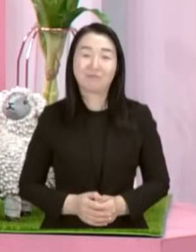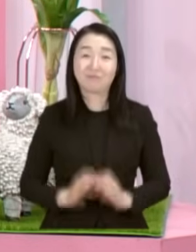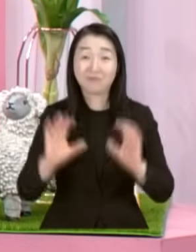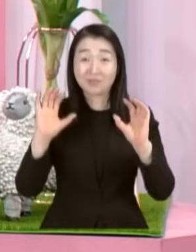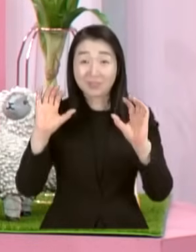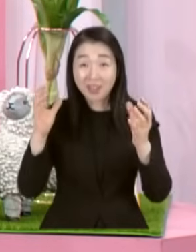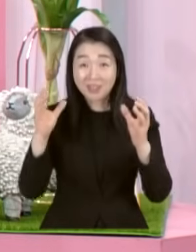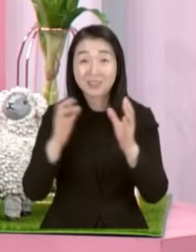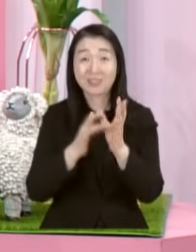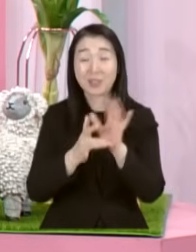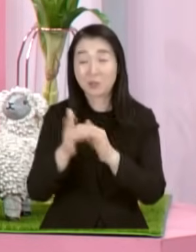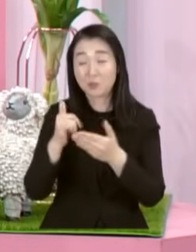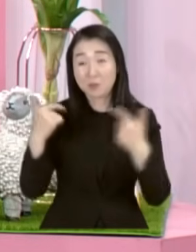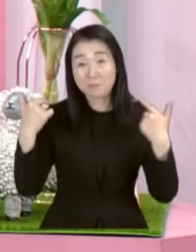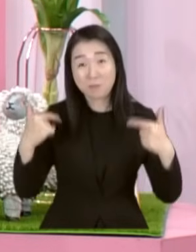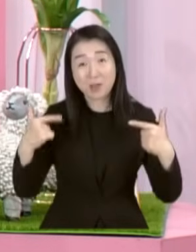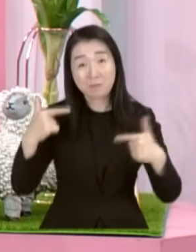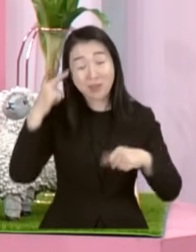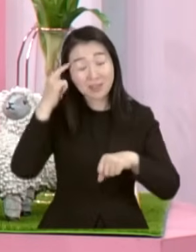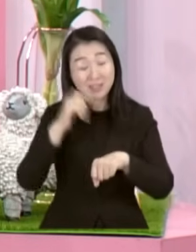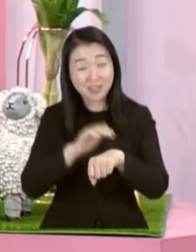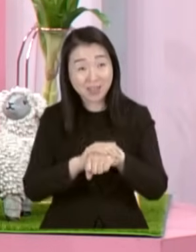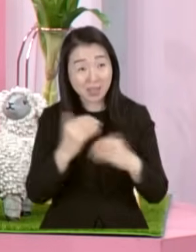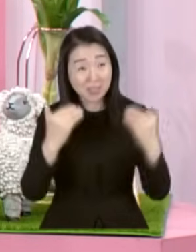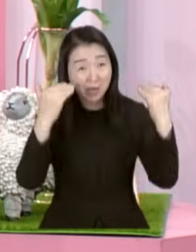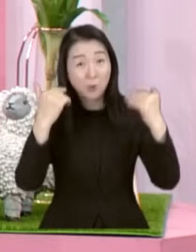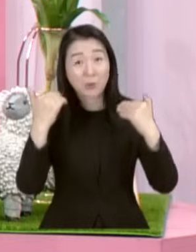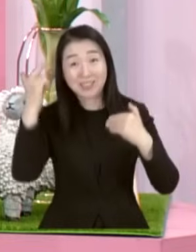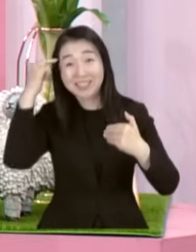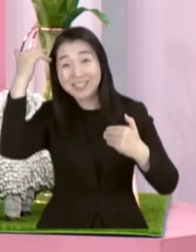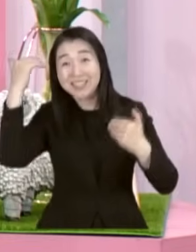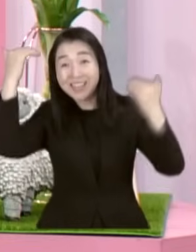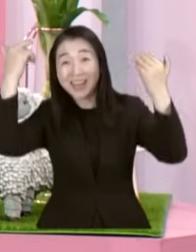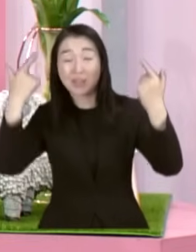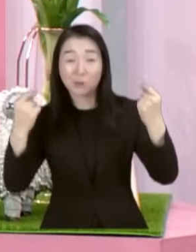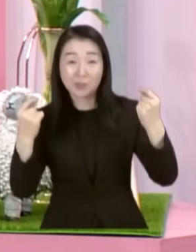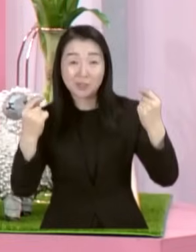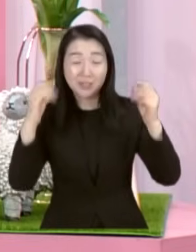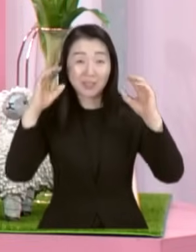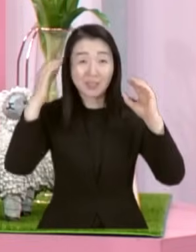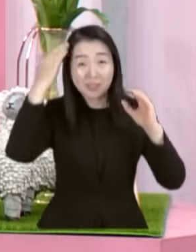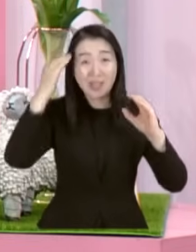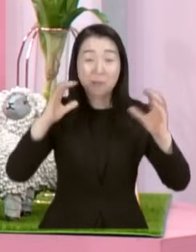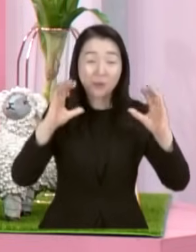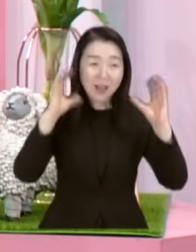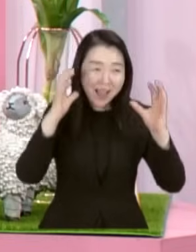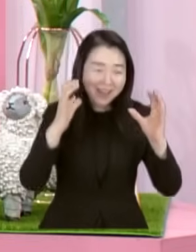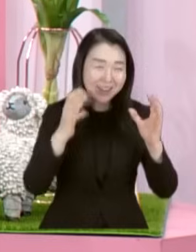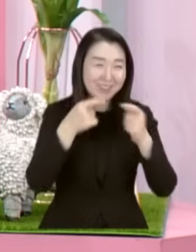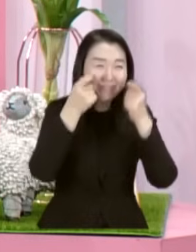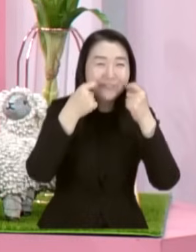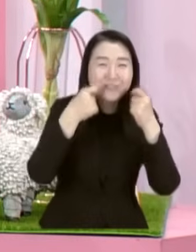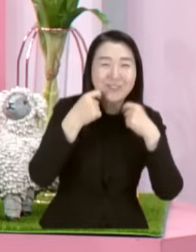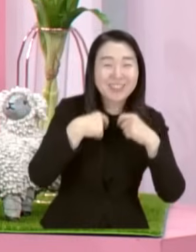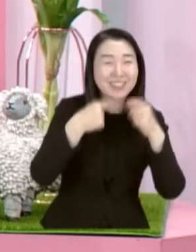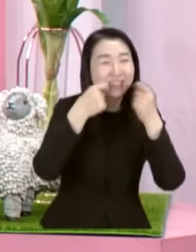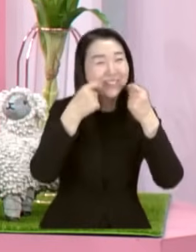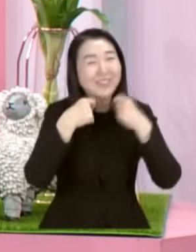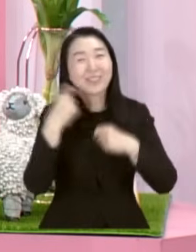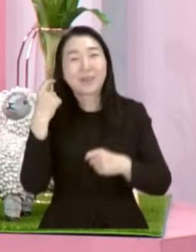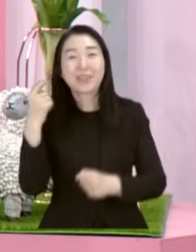아기 예수님이 날마다 지혜가 자라고 키가 자란 것처럼 이제 대한민국 어린 아기들 우는 응애